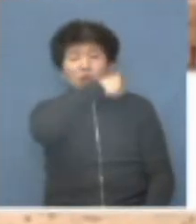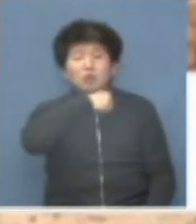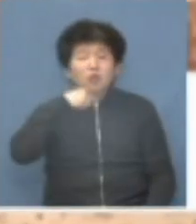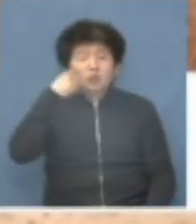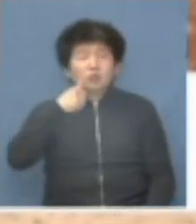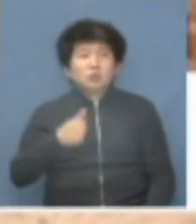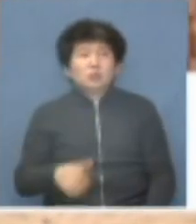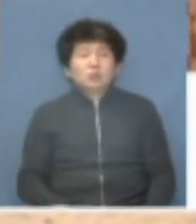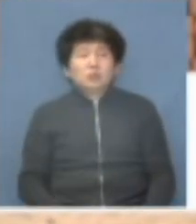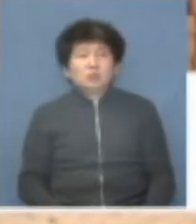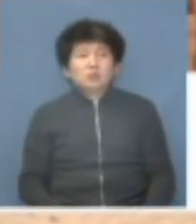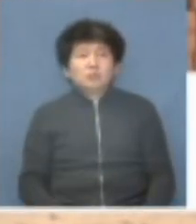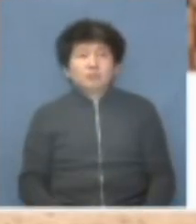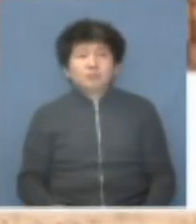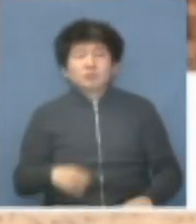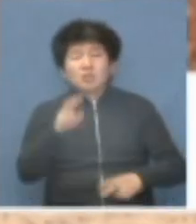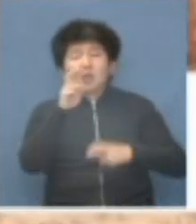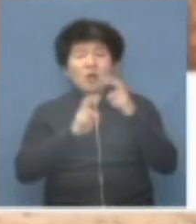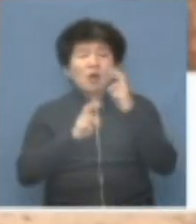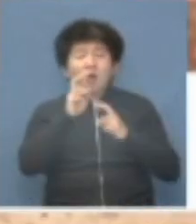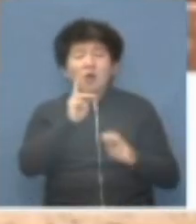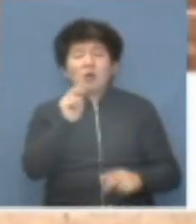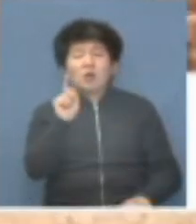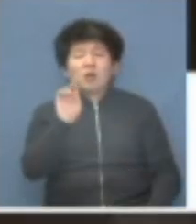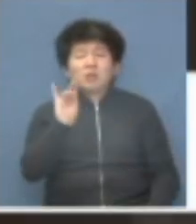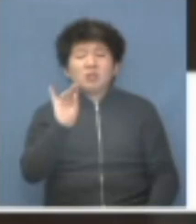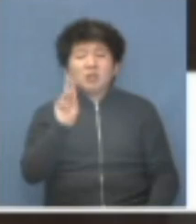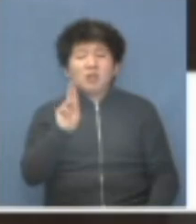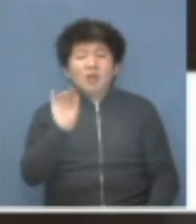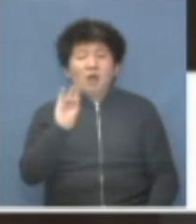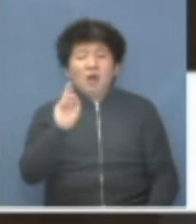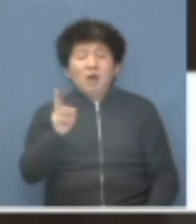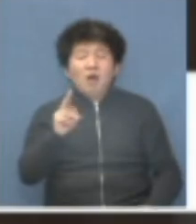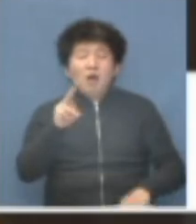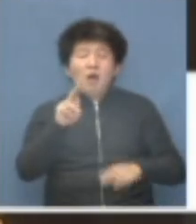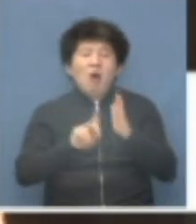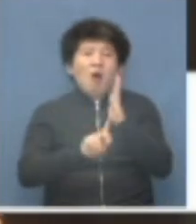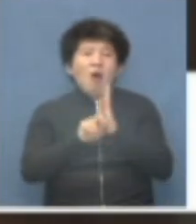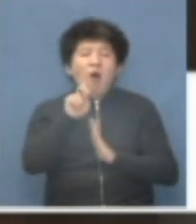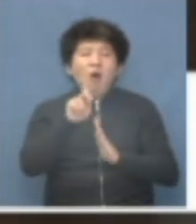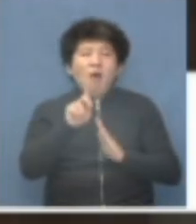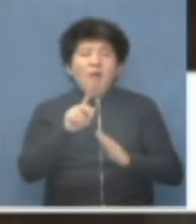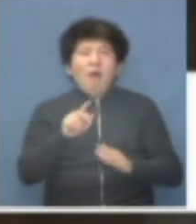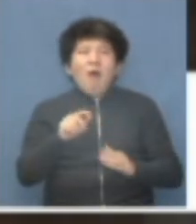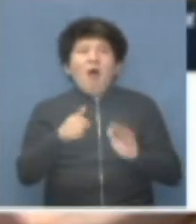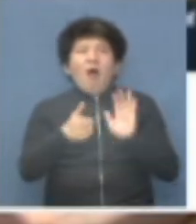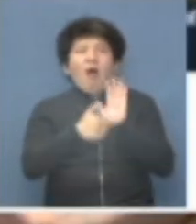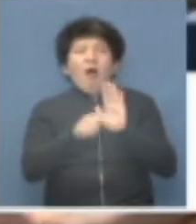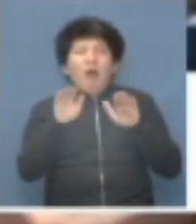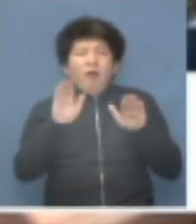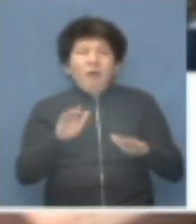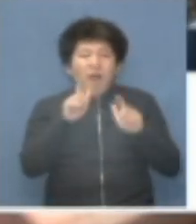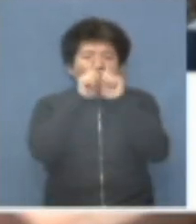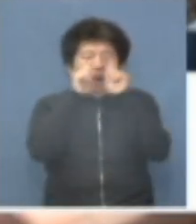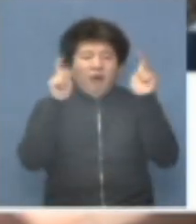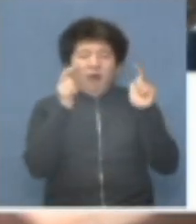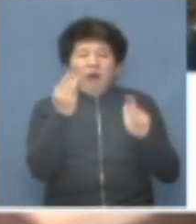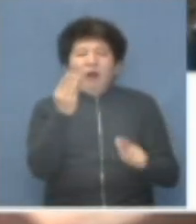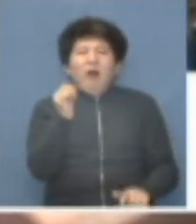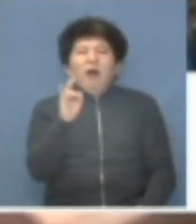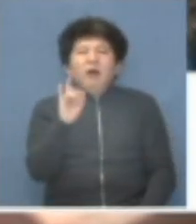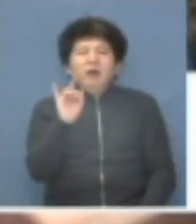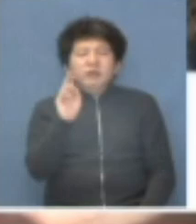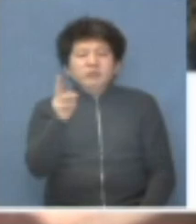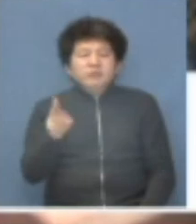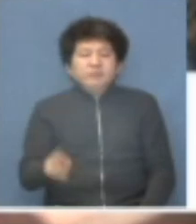из крупнейших компаний региона ТОО «Касцинк» начнет строительство школы «Шанырак» на 600 мест. Поскольку здесь так сложилось, что